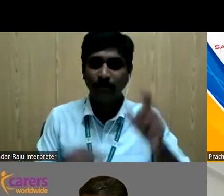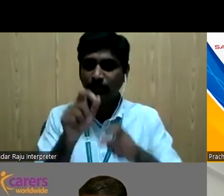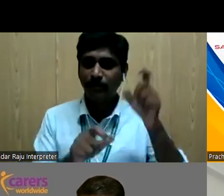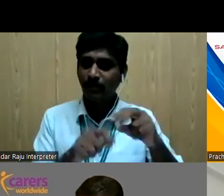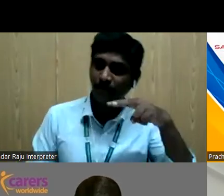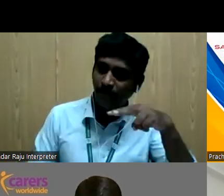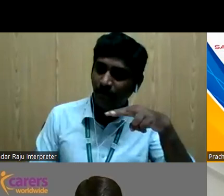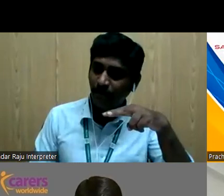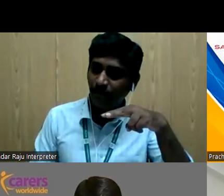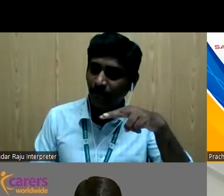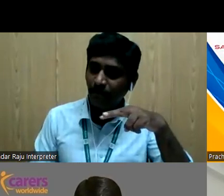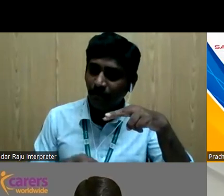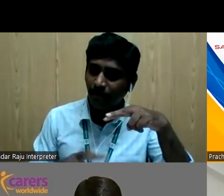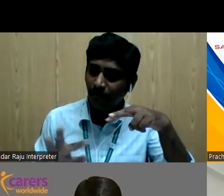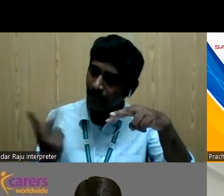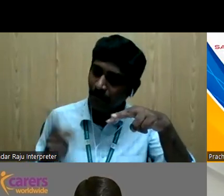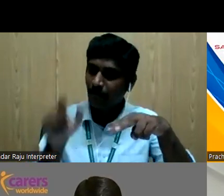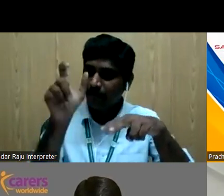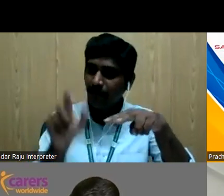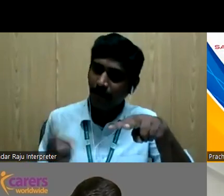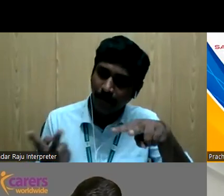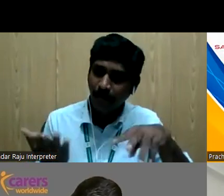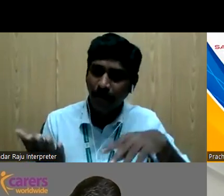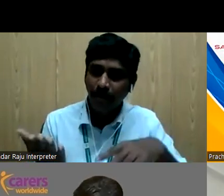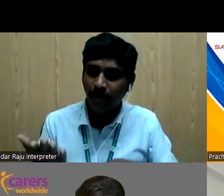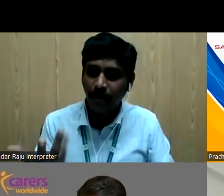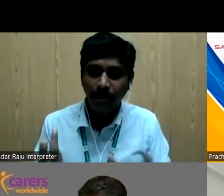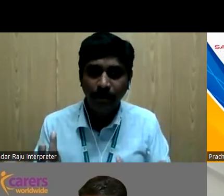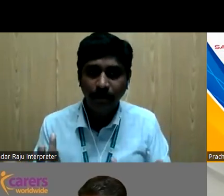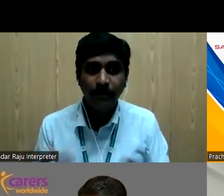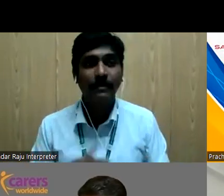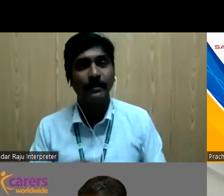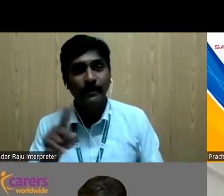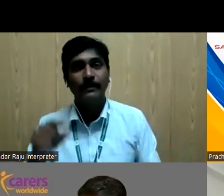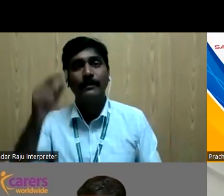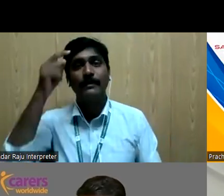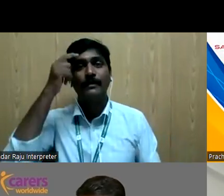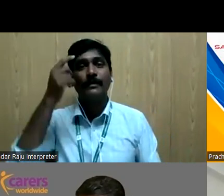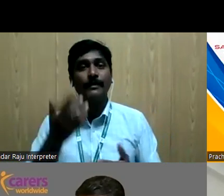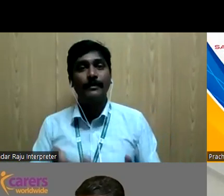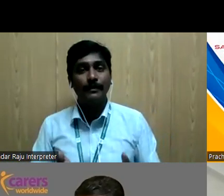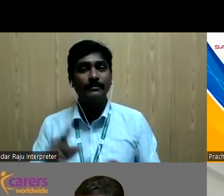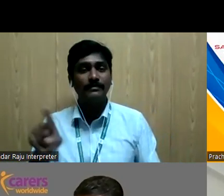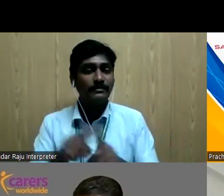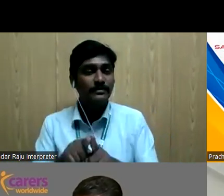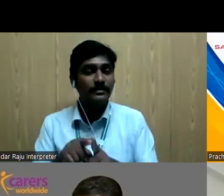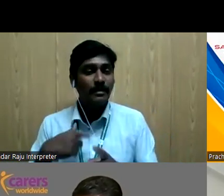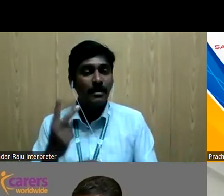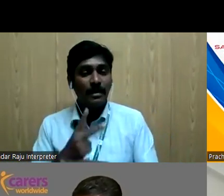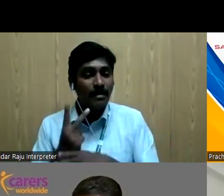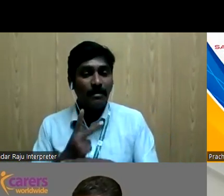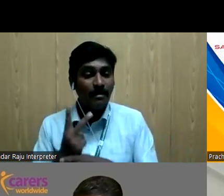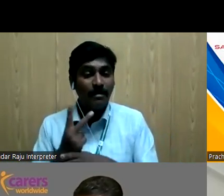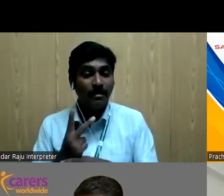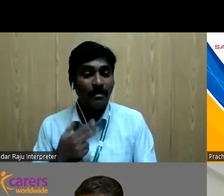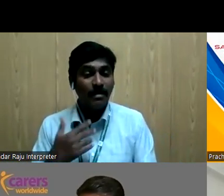स्पोक अबाउट डिस्क्रिमिनेशन दैट हैपेंस एट स्कूल मेनी टाइम्स. यू स्पोक अबाउट द आइसोलेशन दैट अ पर्सन फेसेस, द केयर गिवर फेसेस.